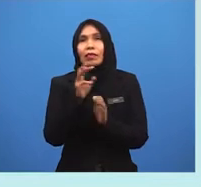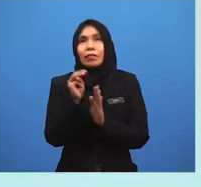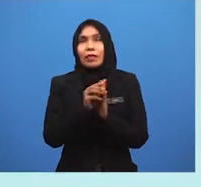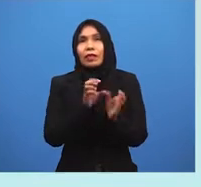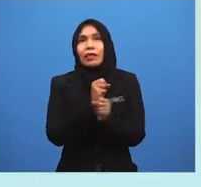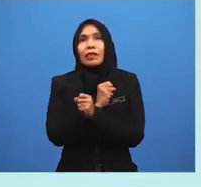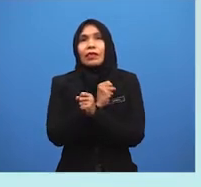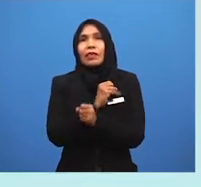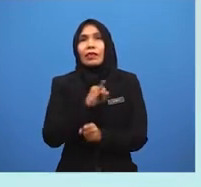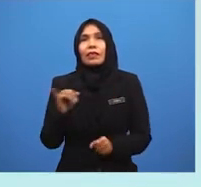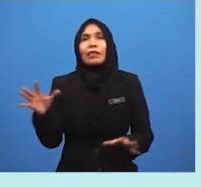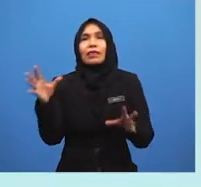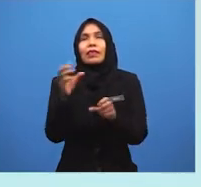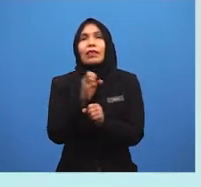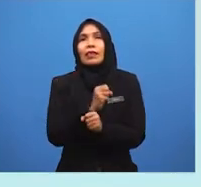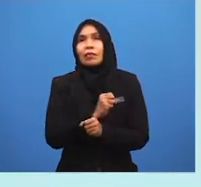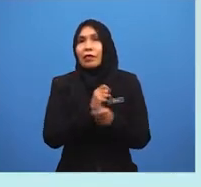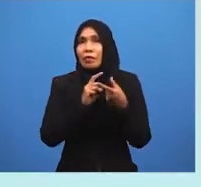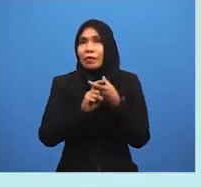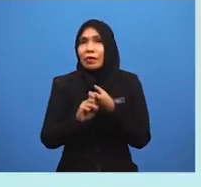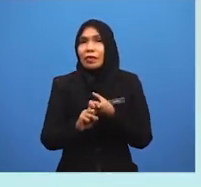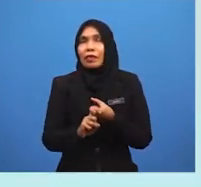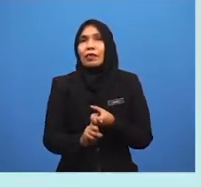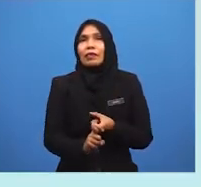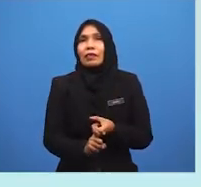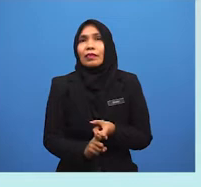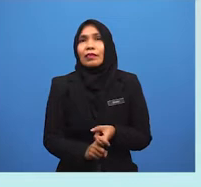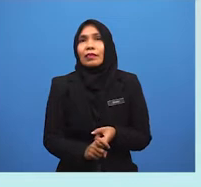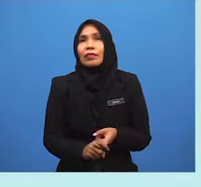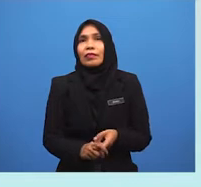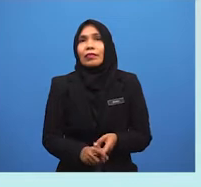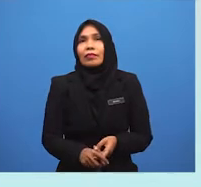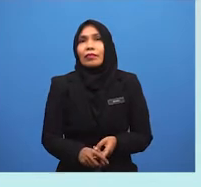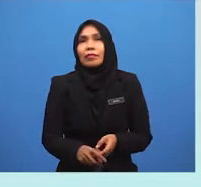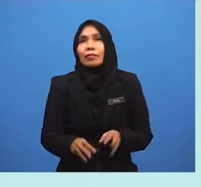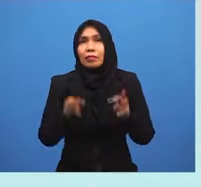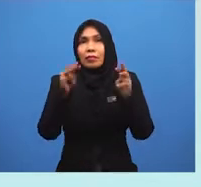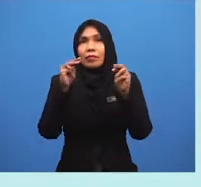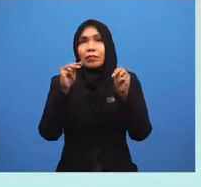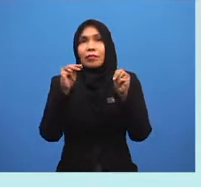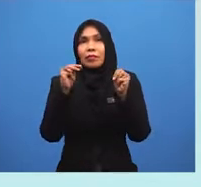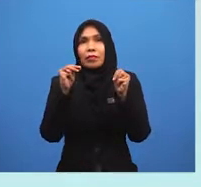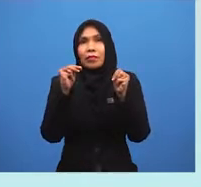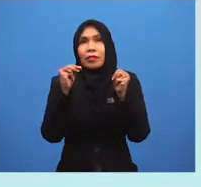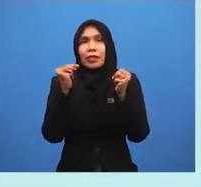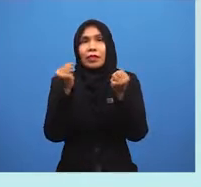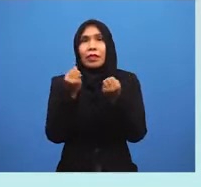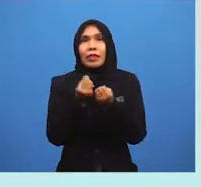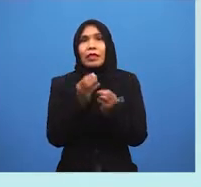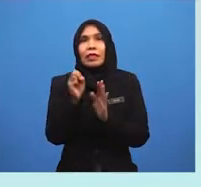dapat mengeratkan hubungan antara masyarakat setempat dan